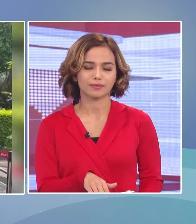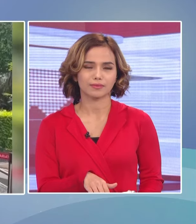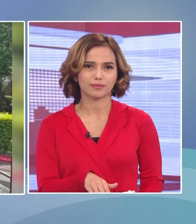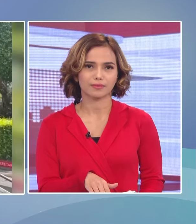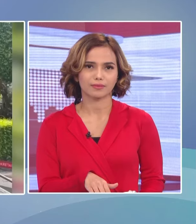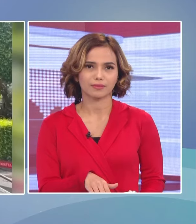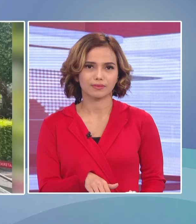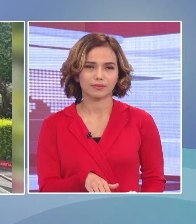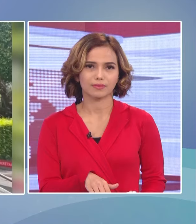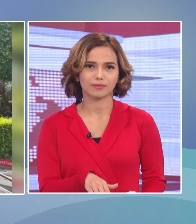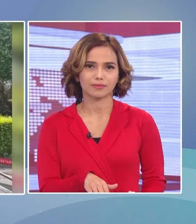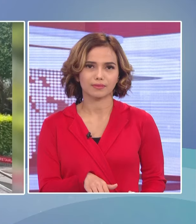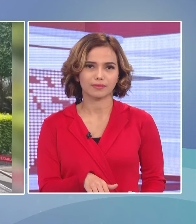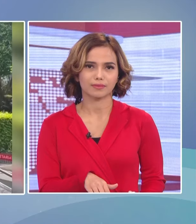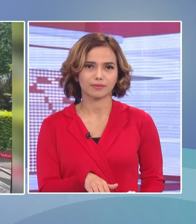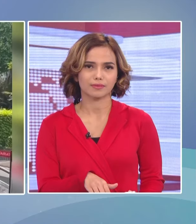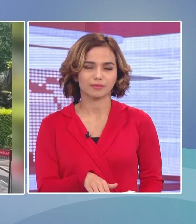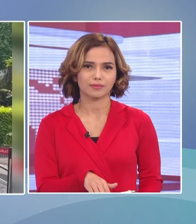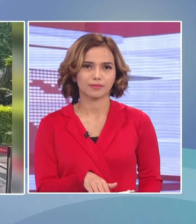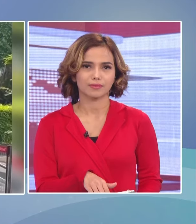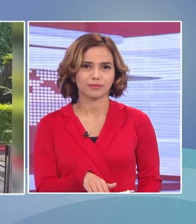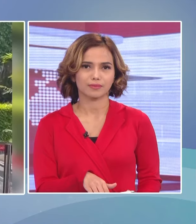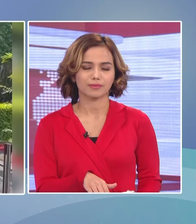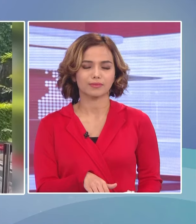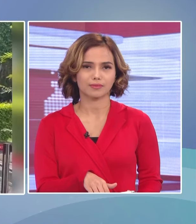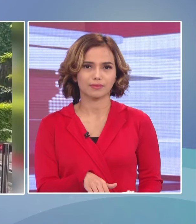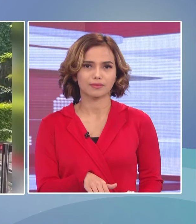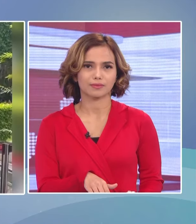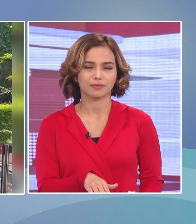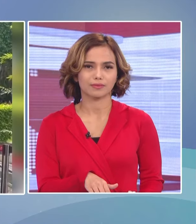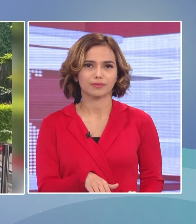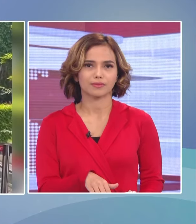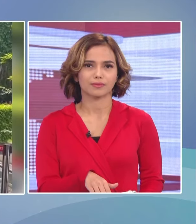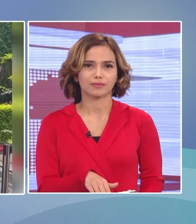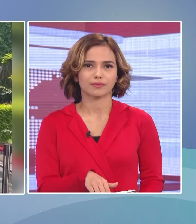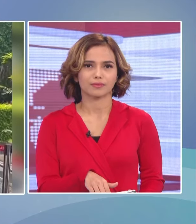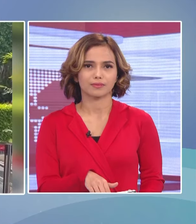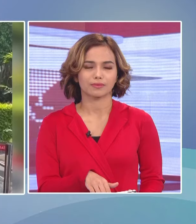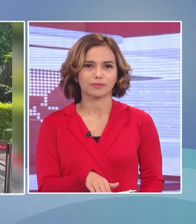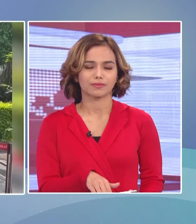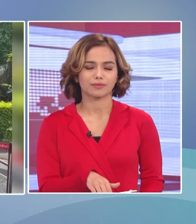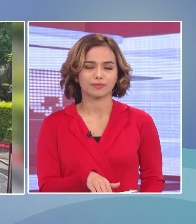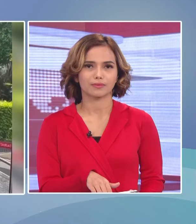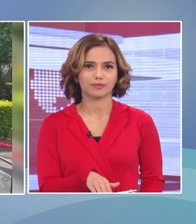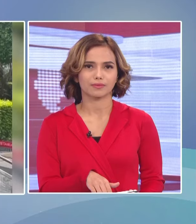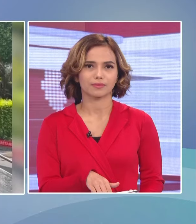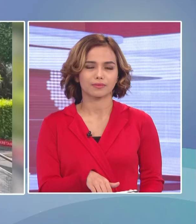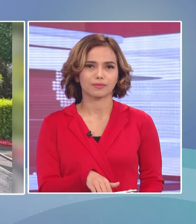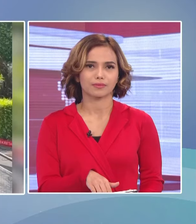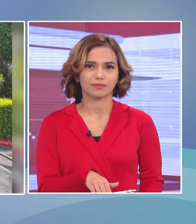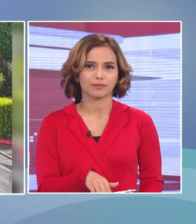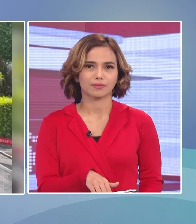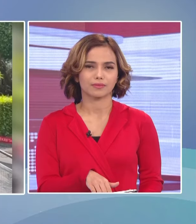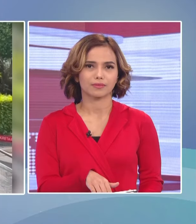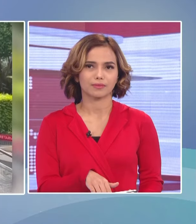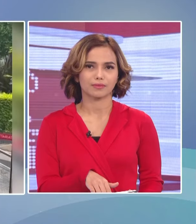saja pertumbuhan ekonomi dari solo growth ya. Jadi faktor-faktor yang mendorong pertumbuhan